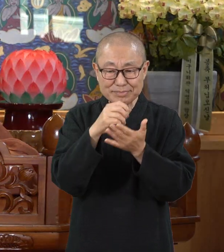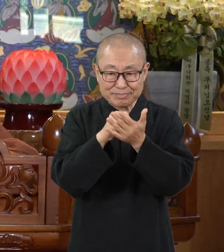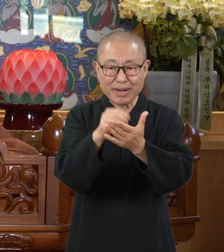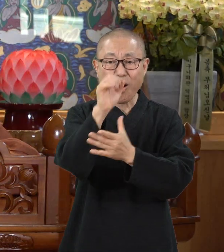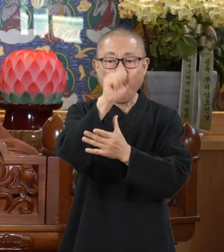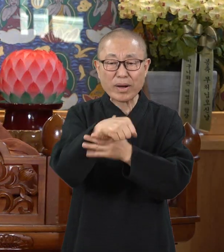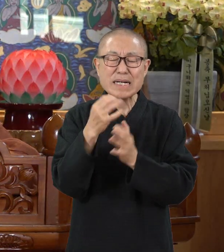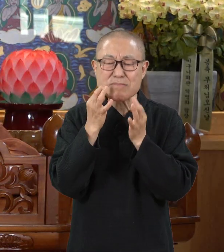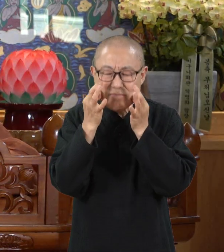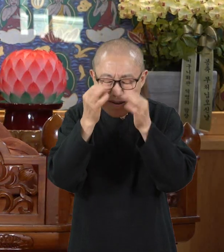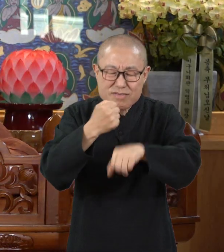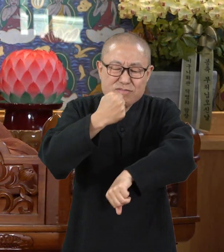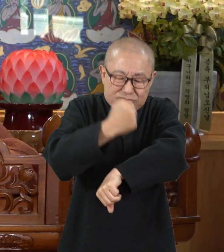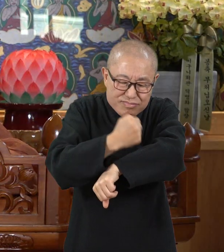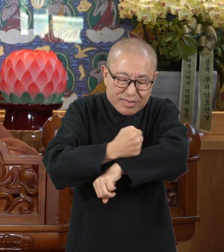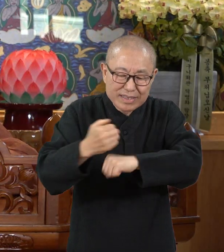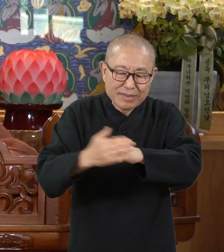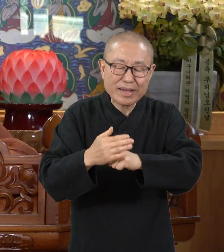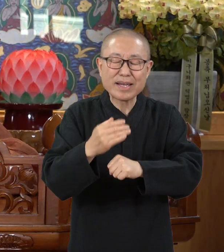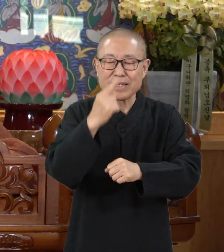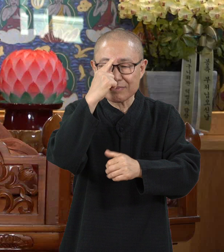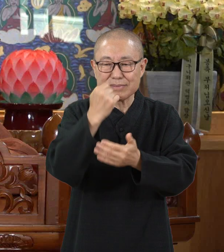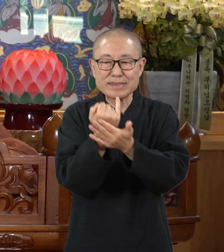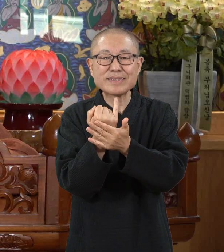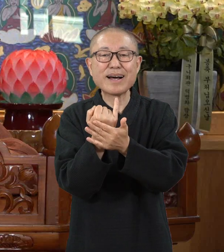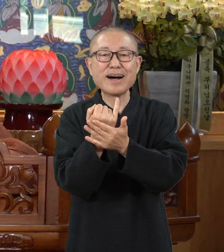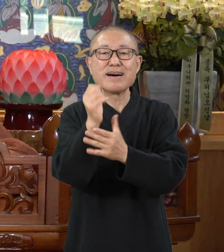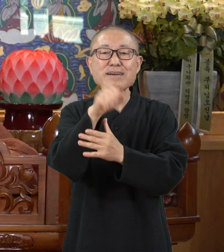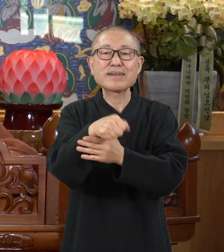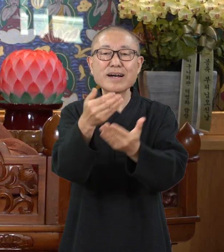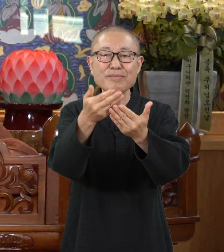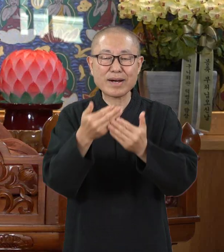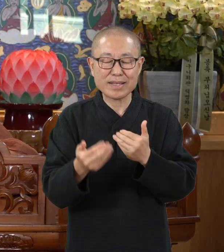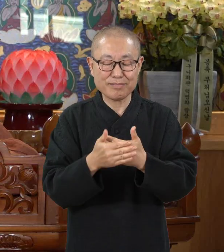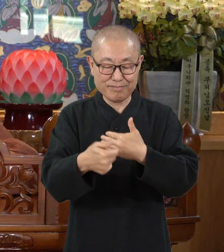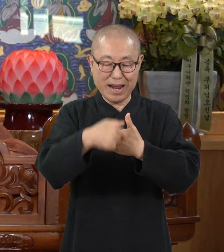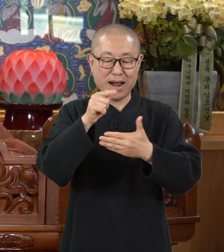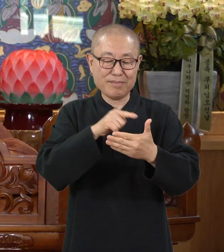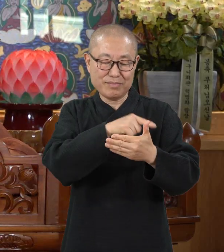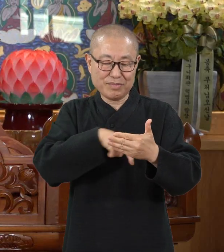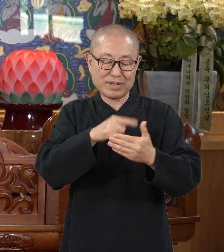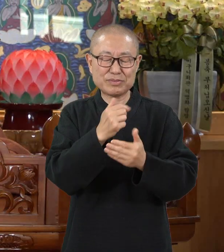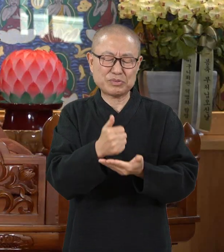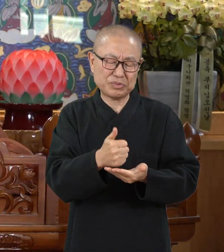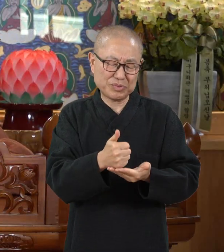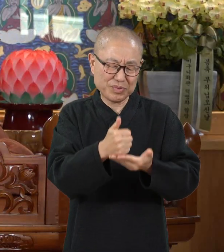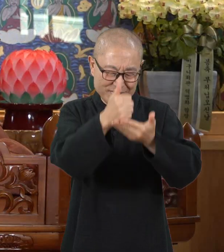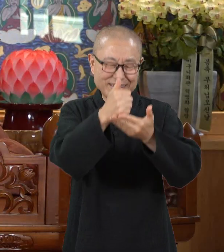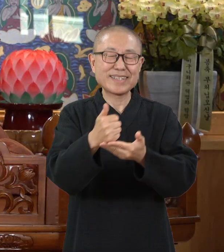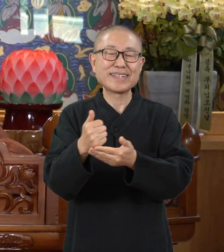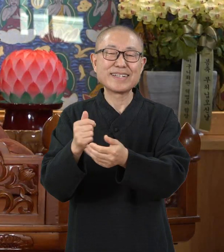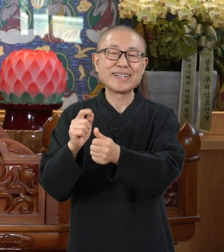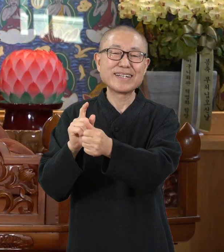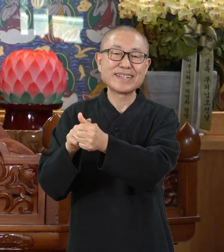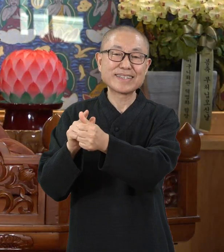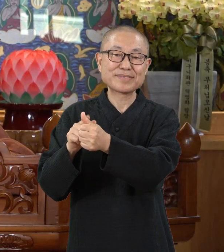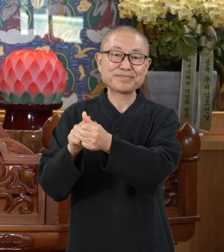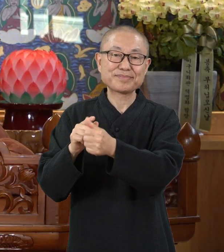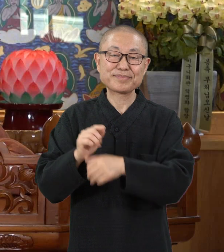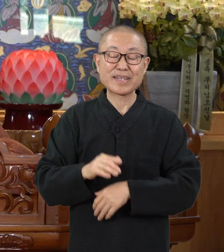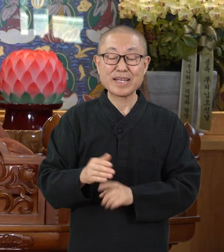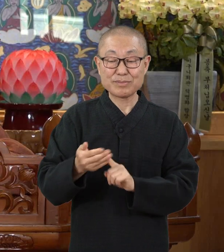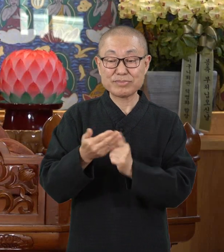아난존자의 노력에 의해서 저희들이 출가를 했고 저도 마음으로 굉장히 존경하는 그러한 존자신데